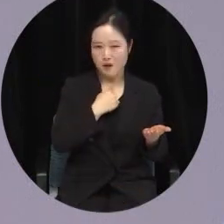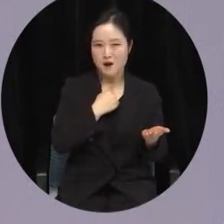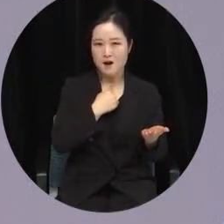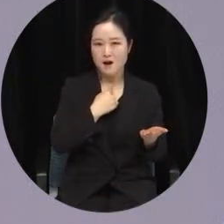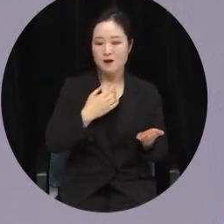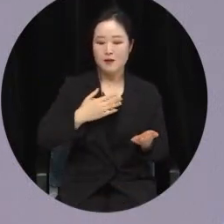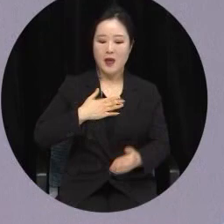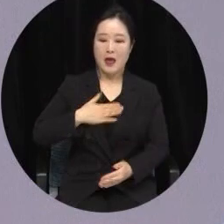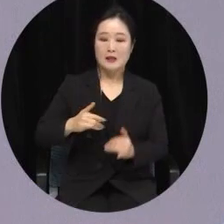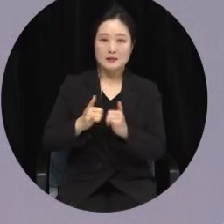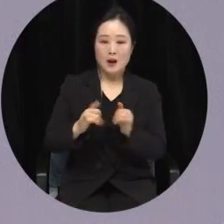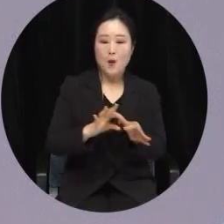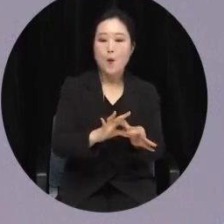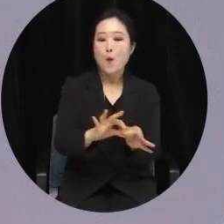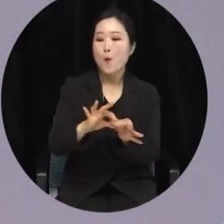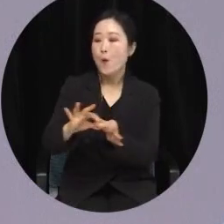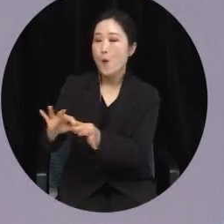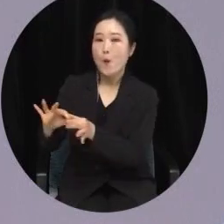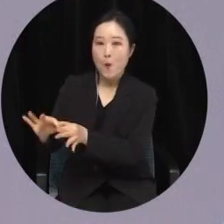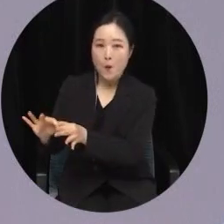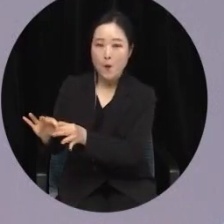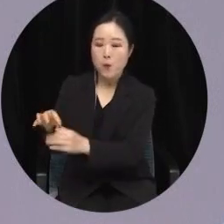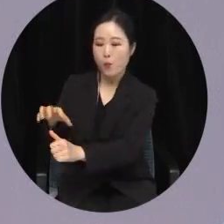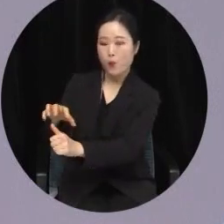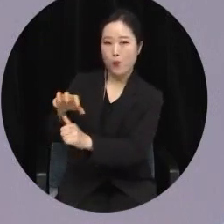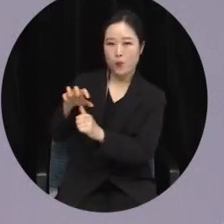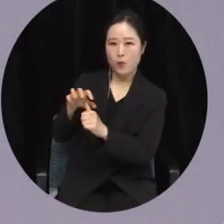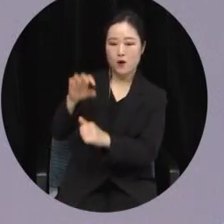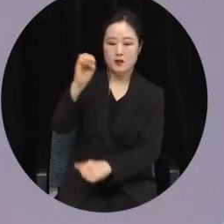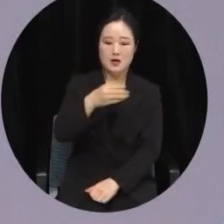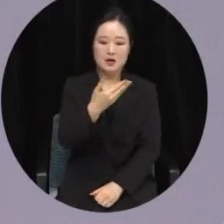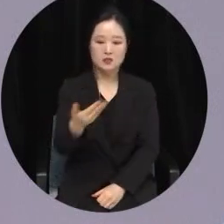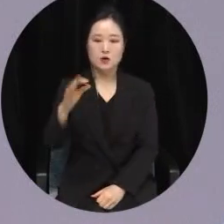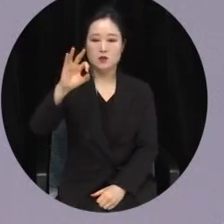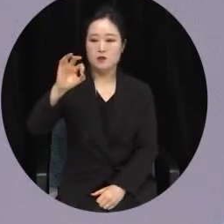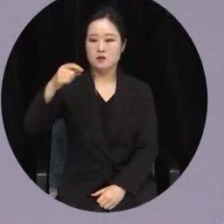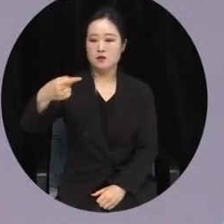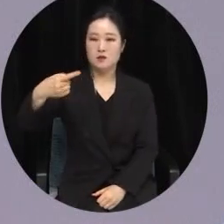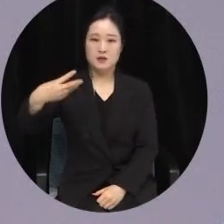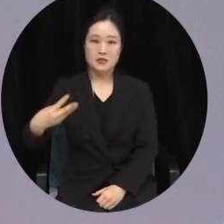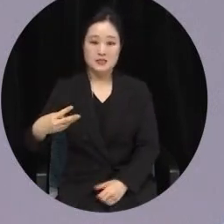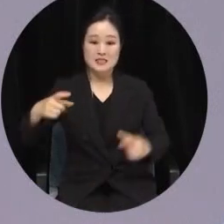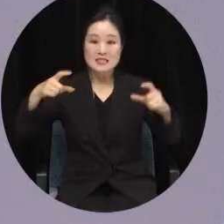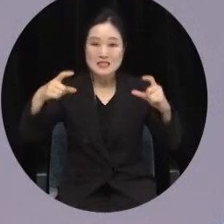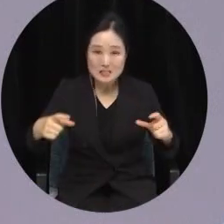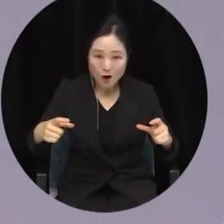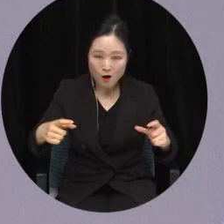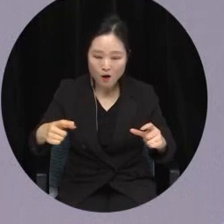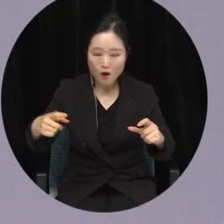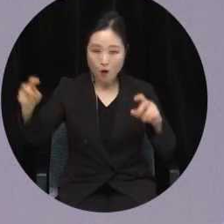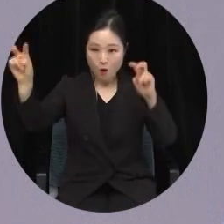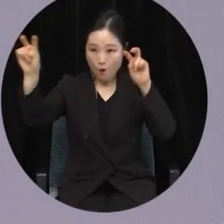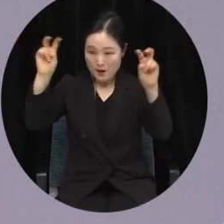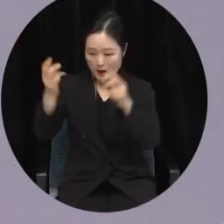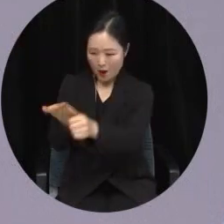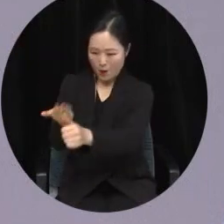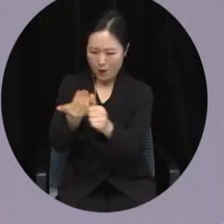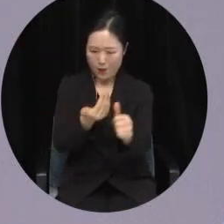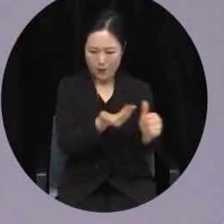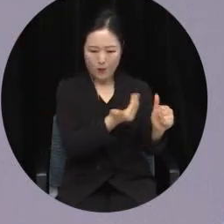최대한 활용해서 우리 양천 을 지역에 기업을 유치하여 교통 인프라